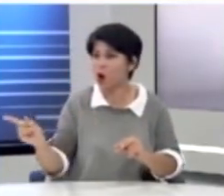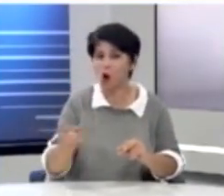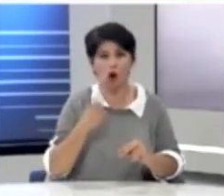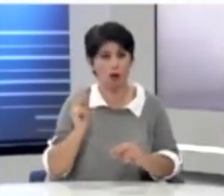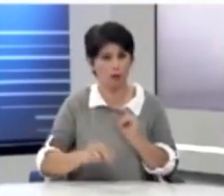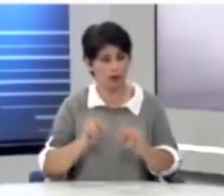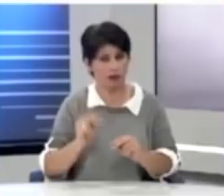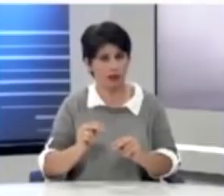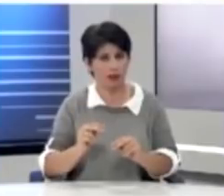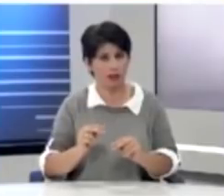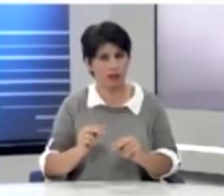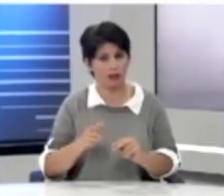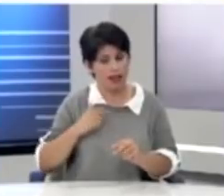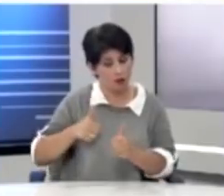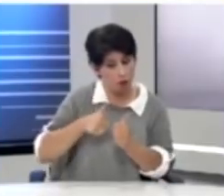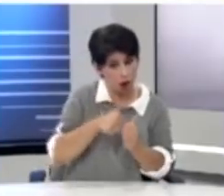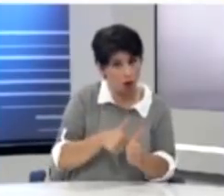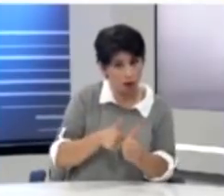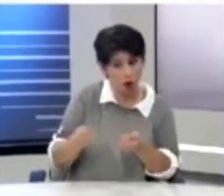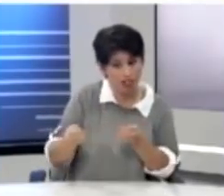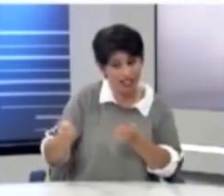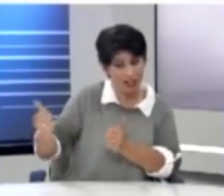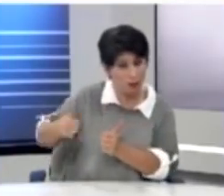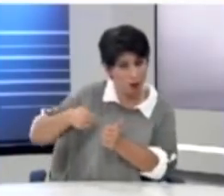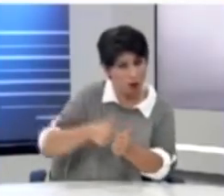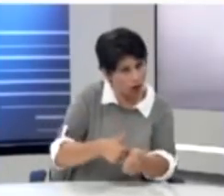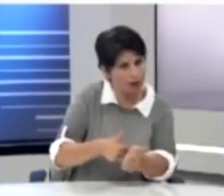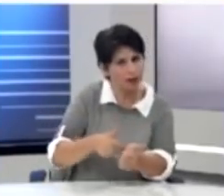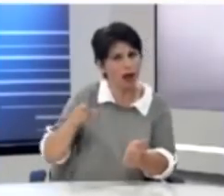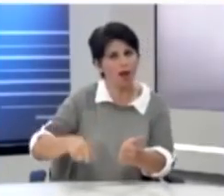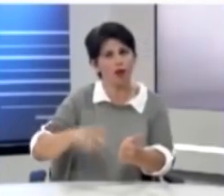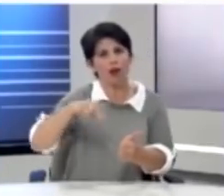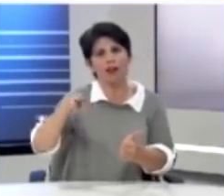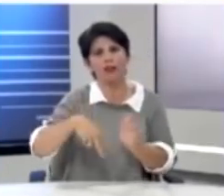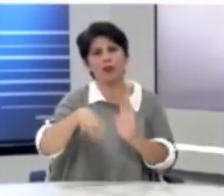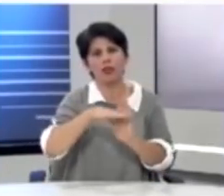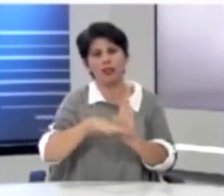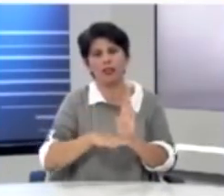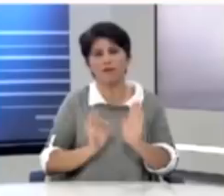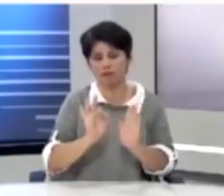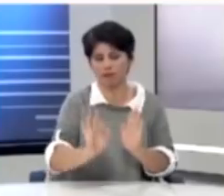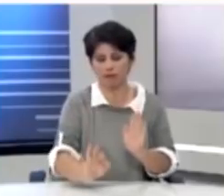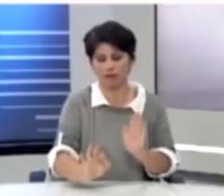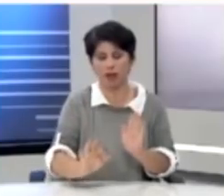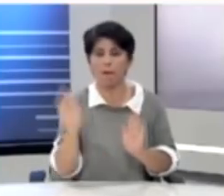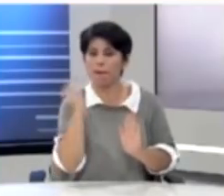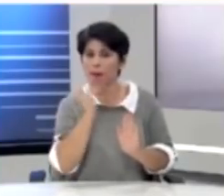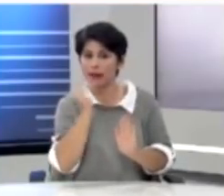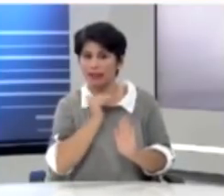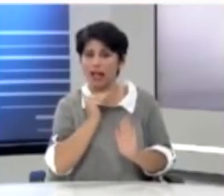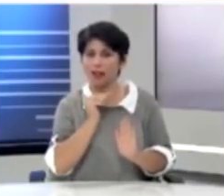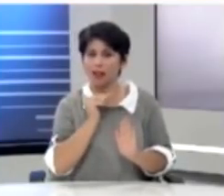και τις συνταγές των οποίων ακολουθείτε καταργούν μια σειρά διατάξεις που οδηγούν σε μια επιτάχυνση